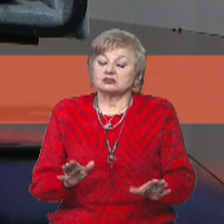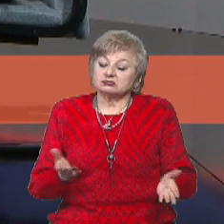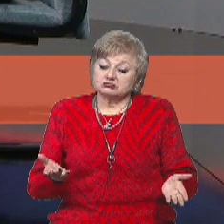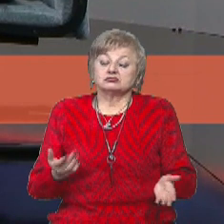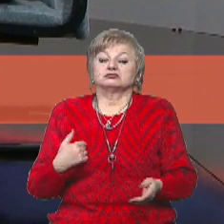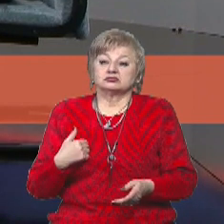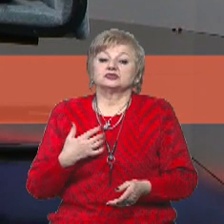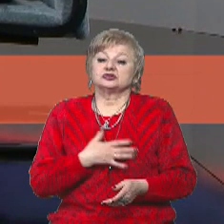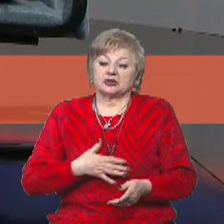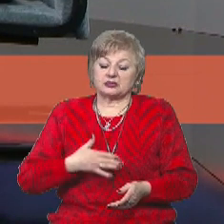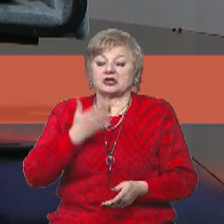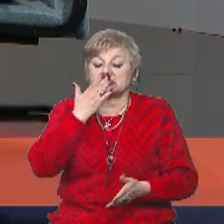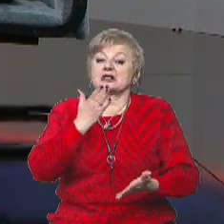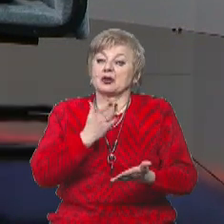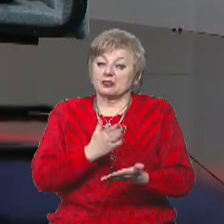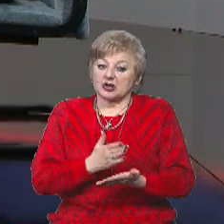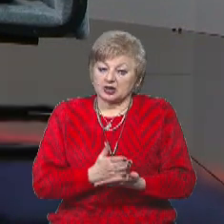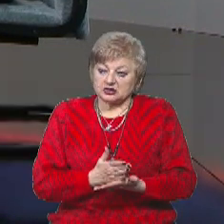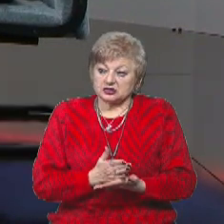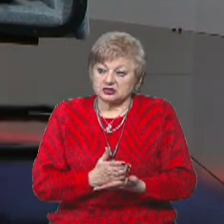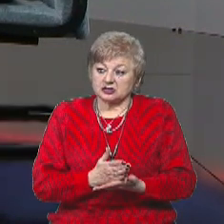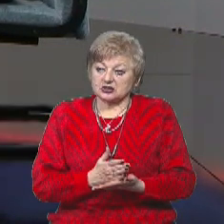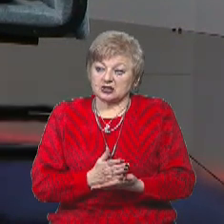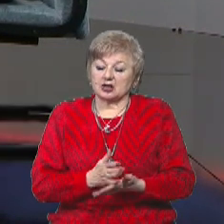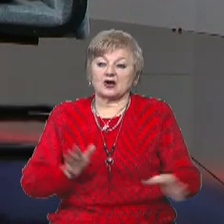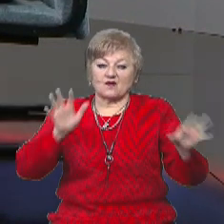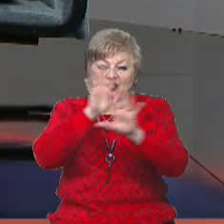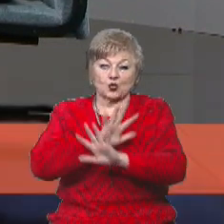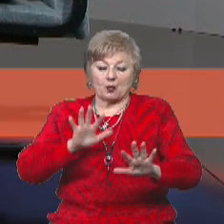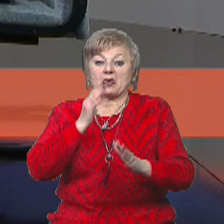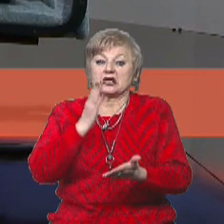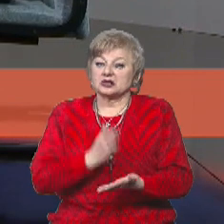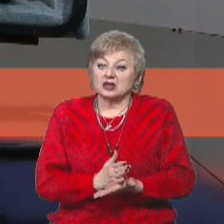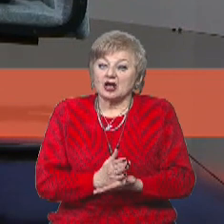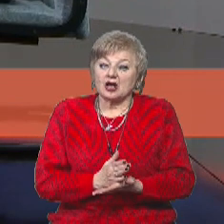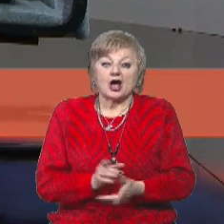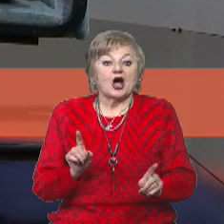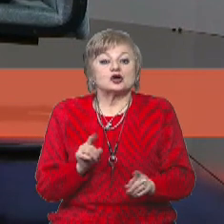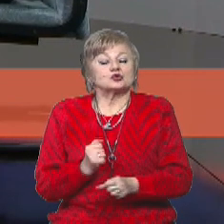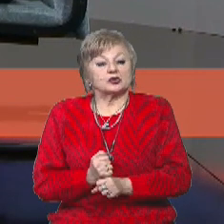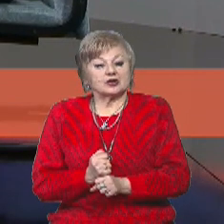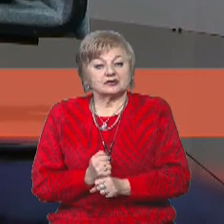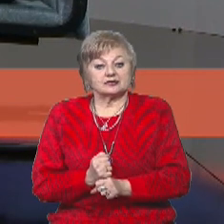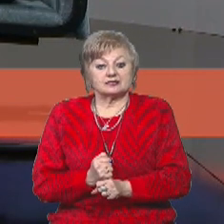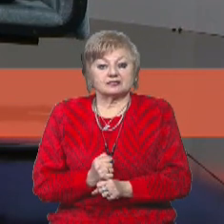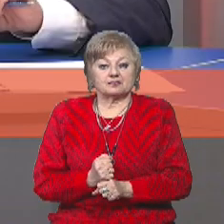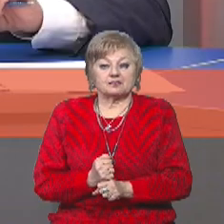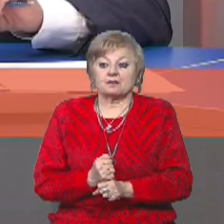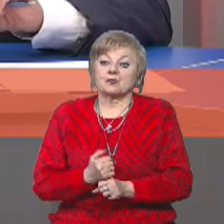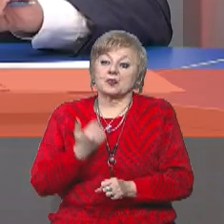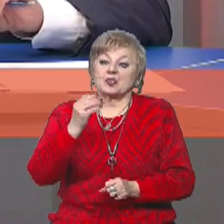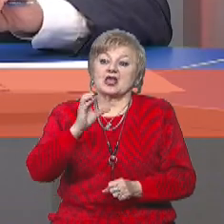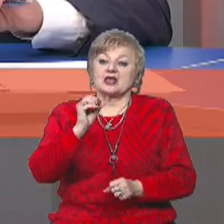неприємний запах є, смог, сморід є, а що з цим робити? Тетяна